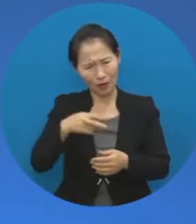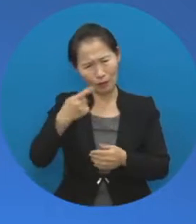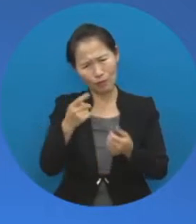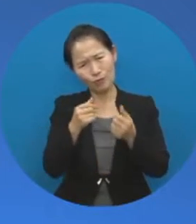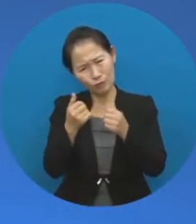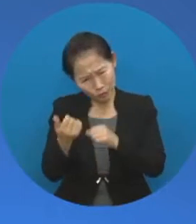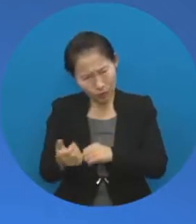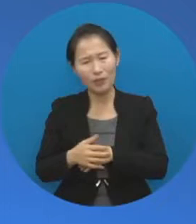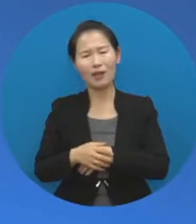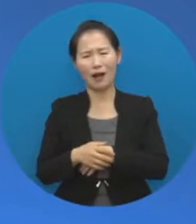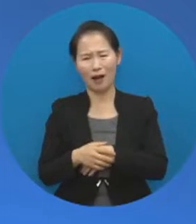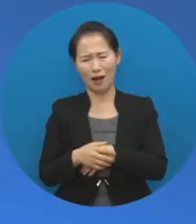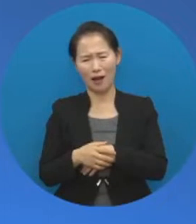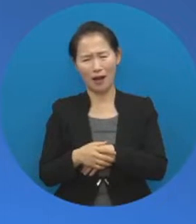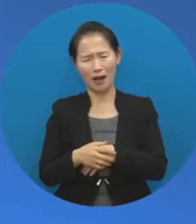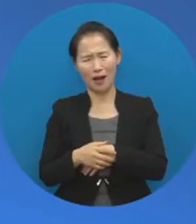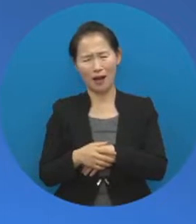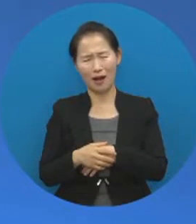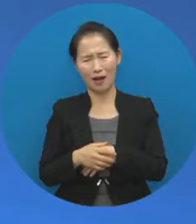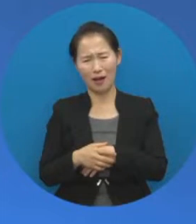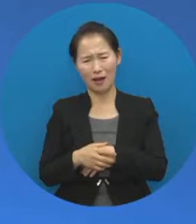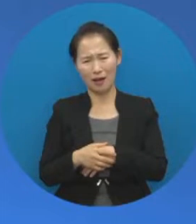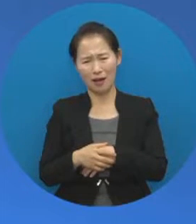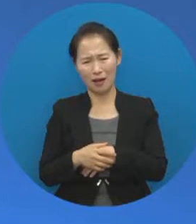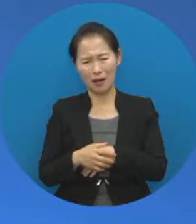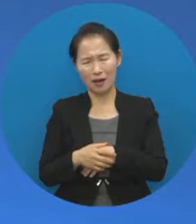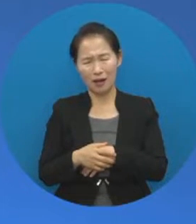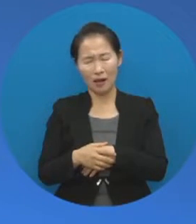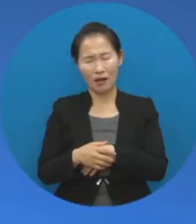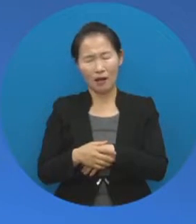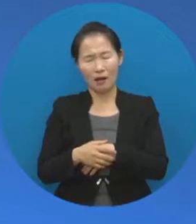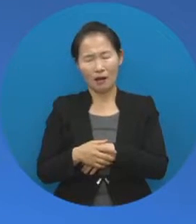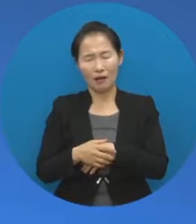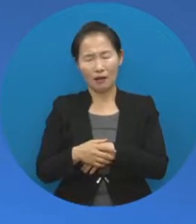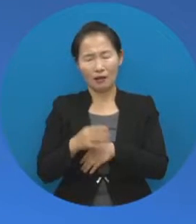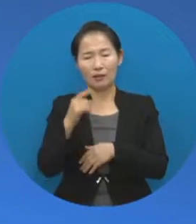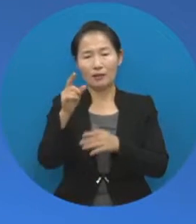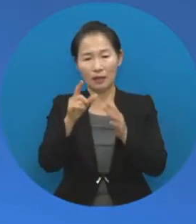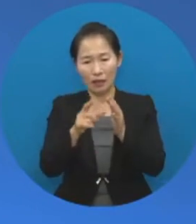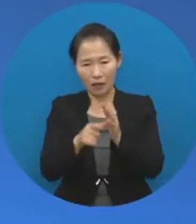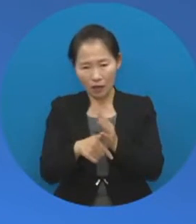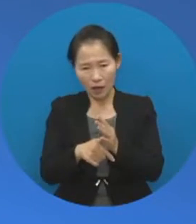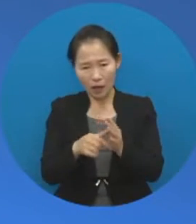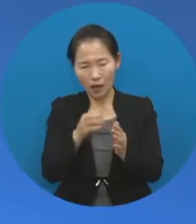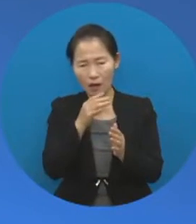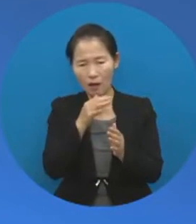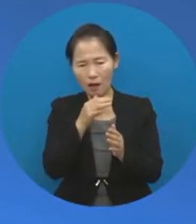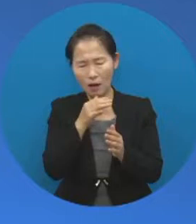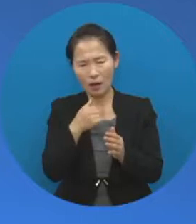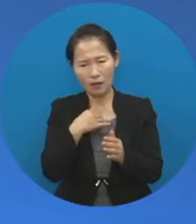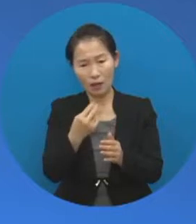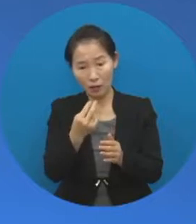말씀을 하셨는데요. 저는 그때 처음으로 내 생명과 엄마의 생명이